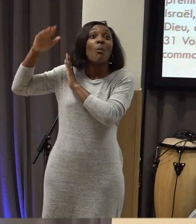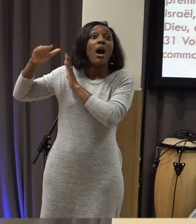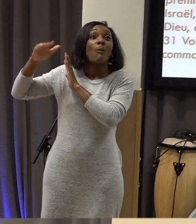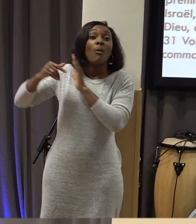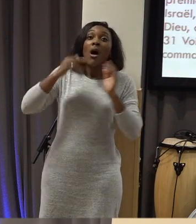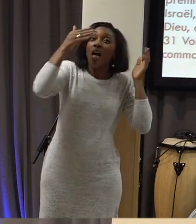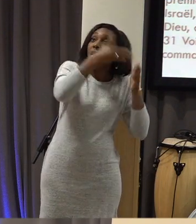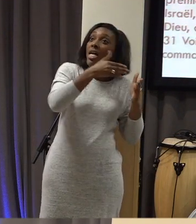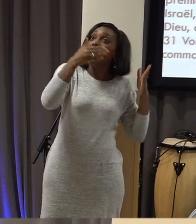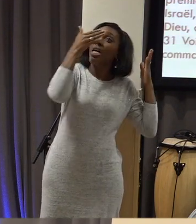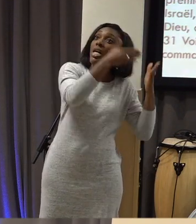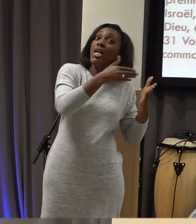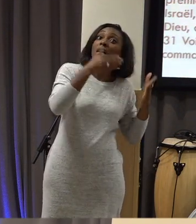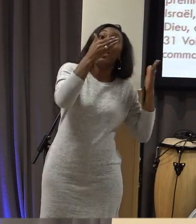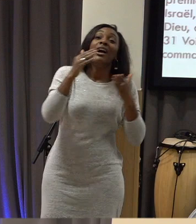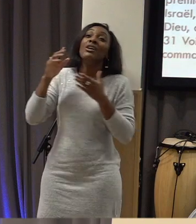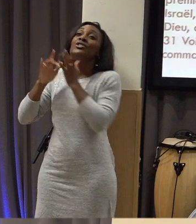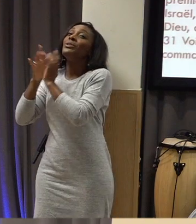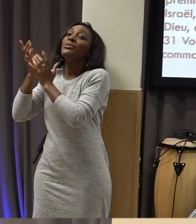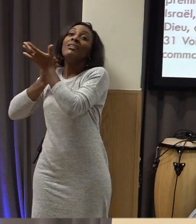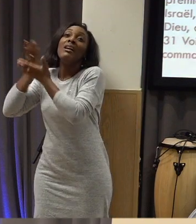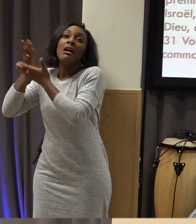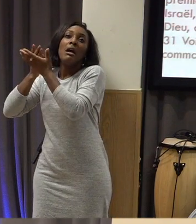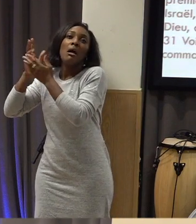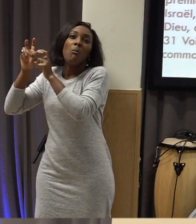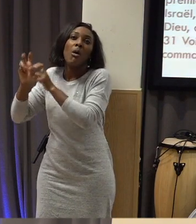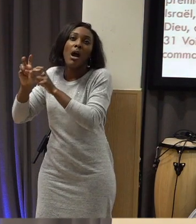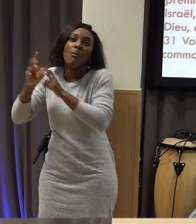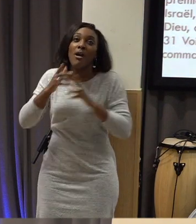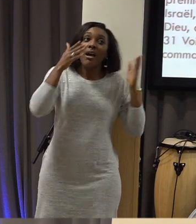nous ôterait tout désir de vivre.